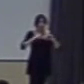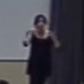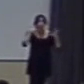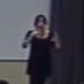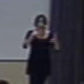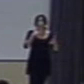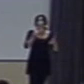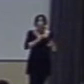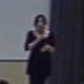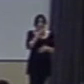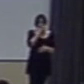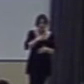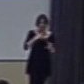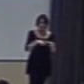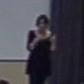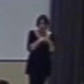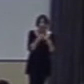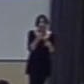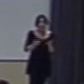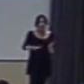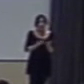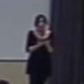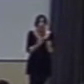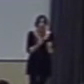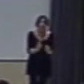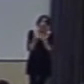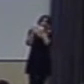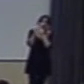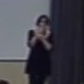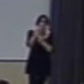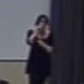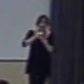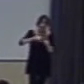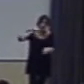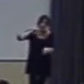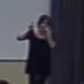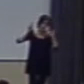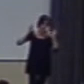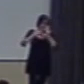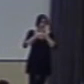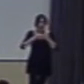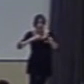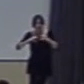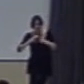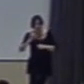Municipal de Benestar Social, i aleshores també posant una mica la mirada enrere en aquests 20 anys des del punt de vista de la comunicació i del periodisme,